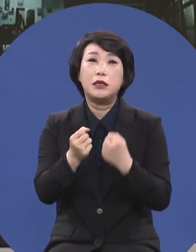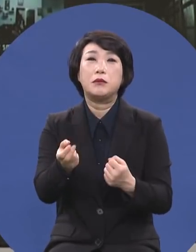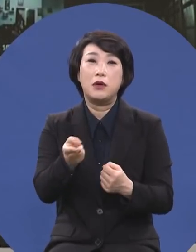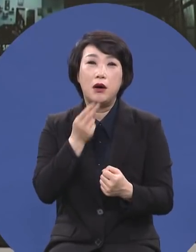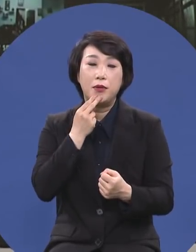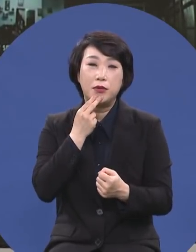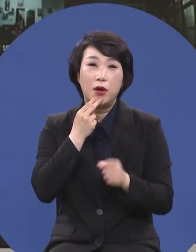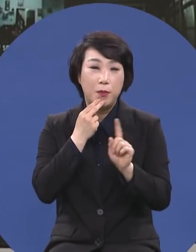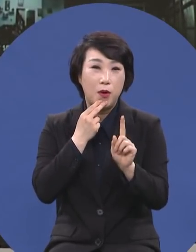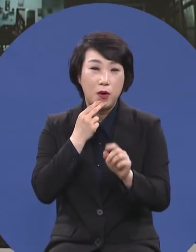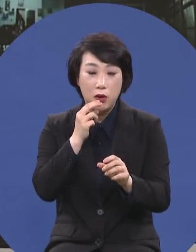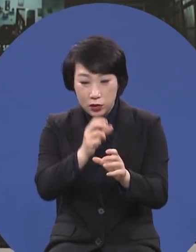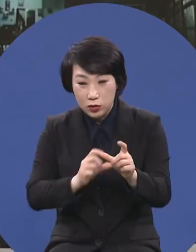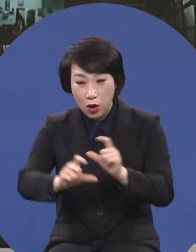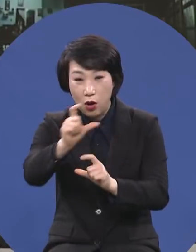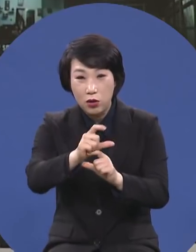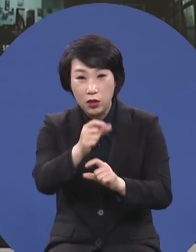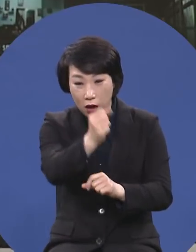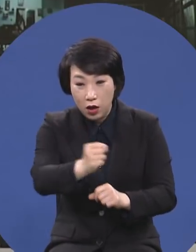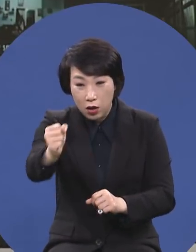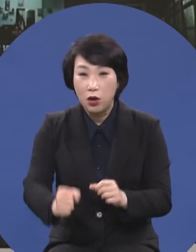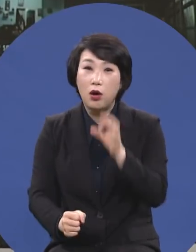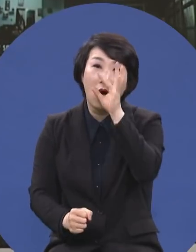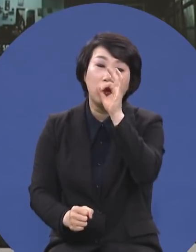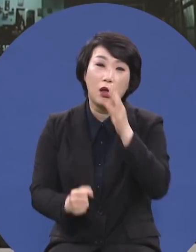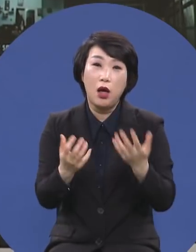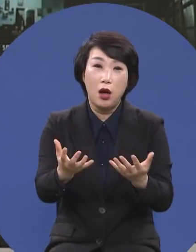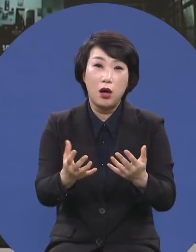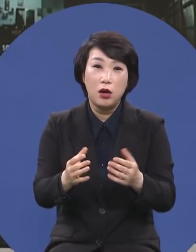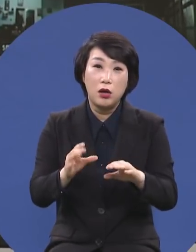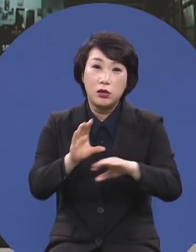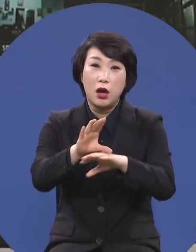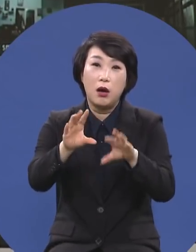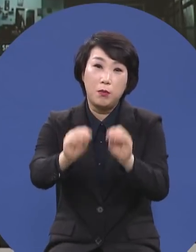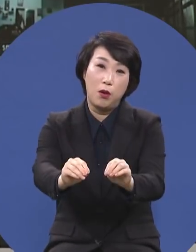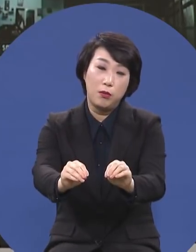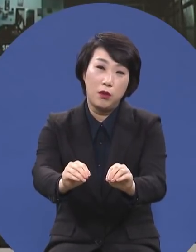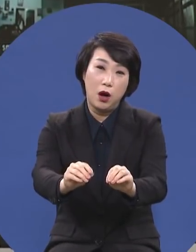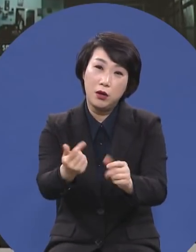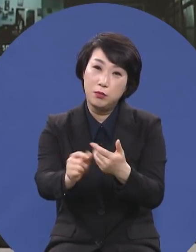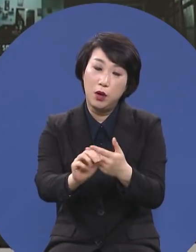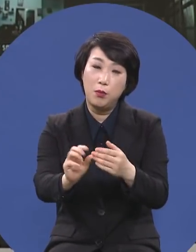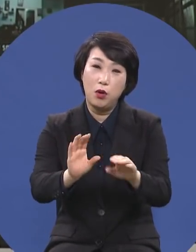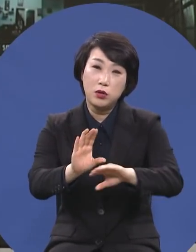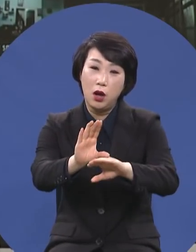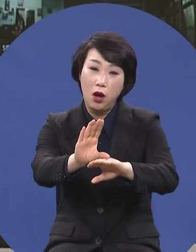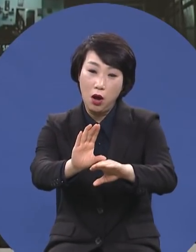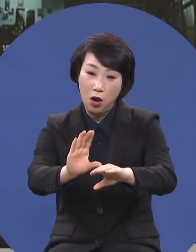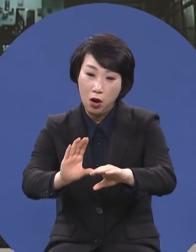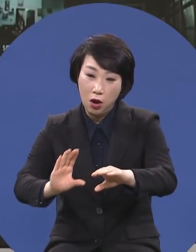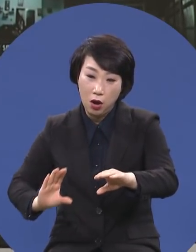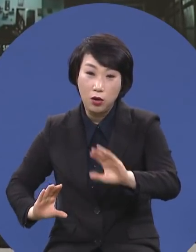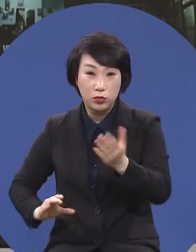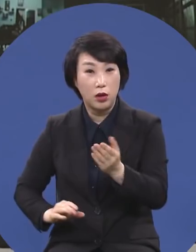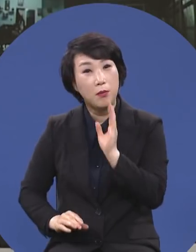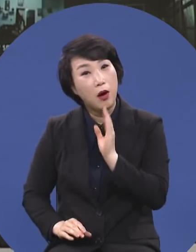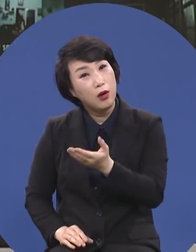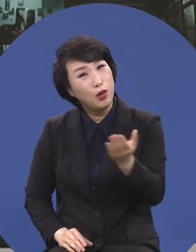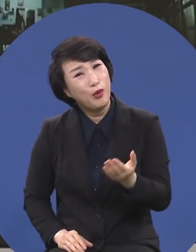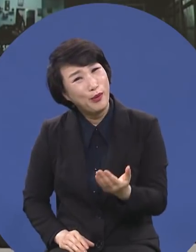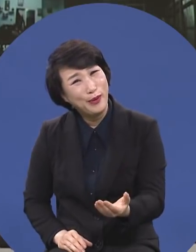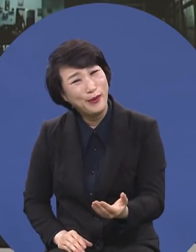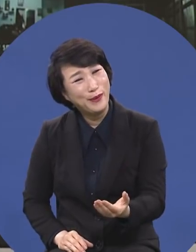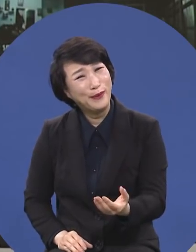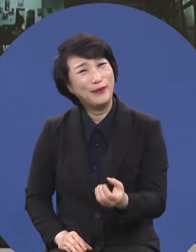수 있는 기회가 없기 때문에 자동차는 거기서 서든지 뒤로 물러서든지 해야